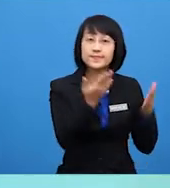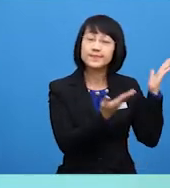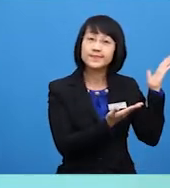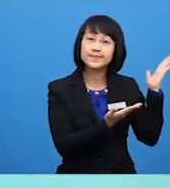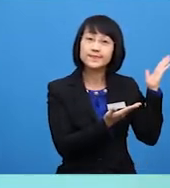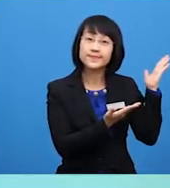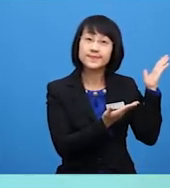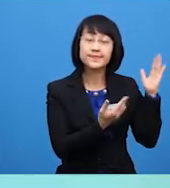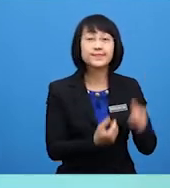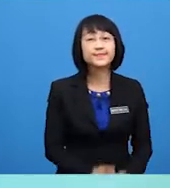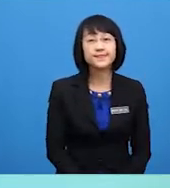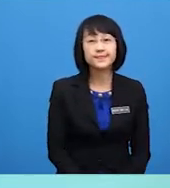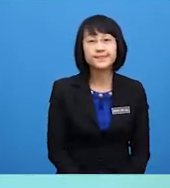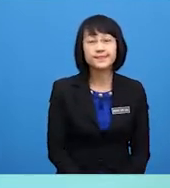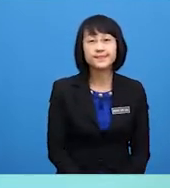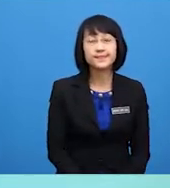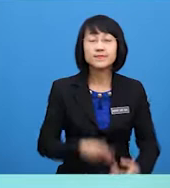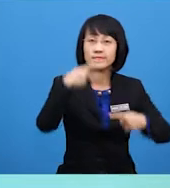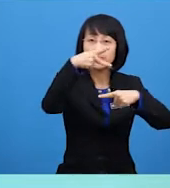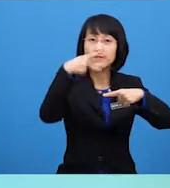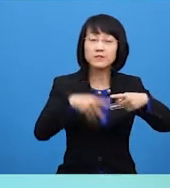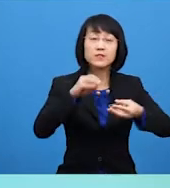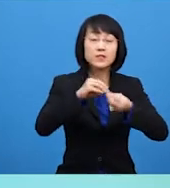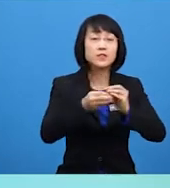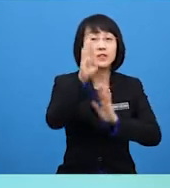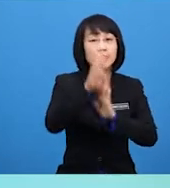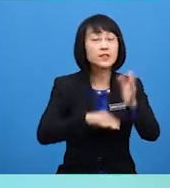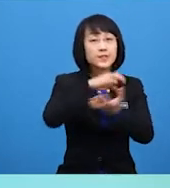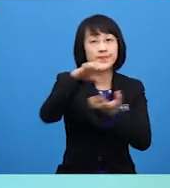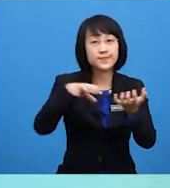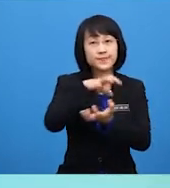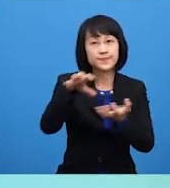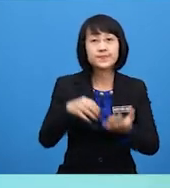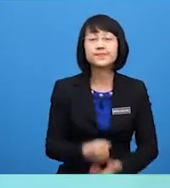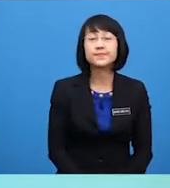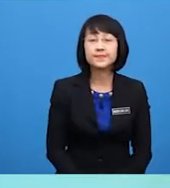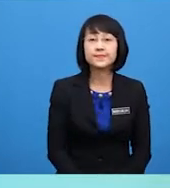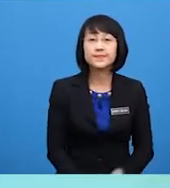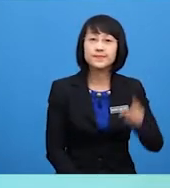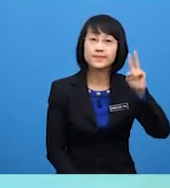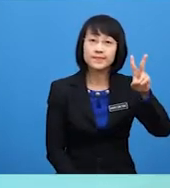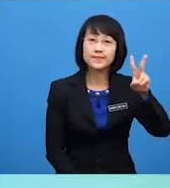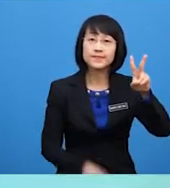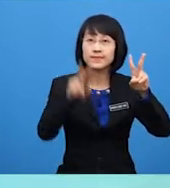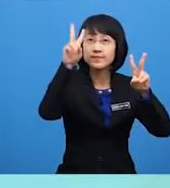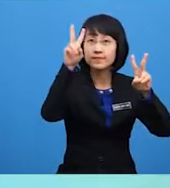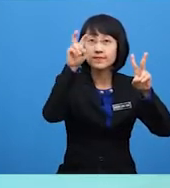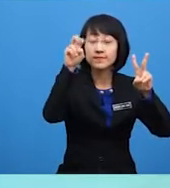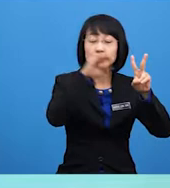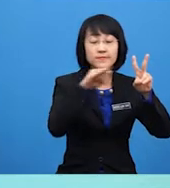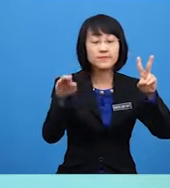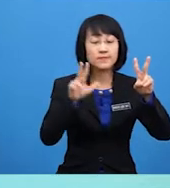2/20. Maka, pecahan nombor bercampur adalah